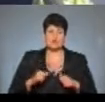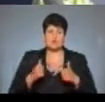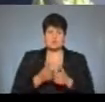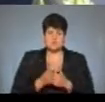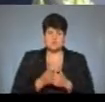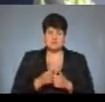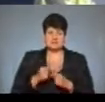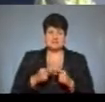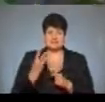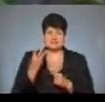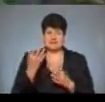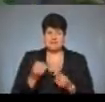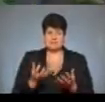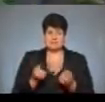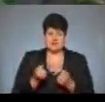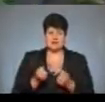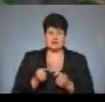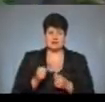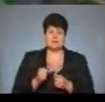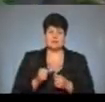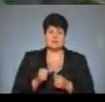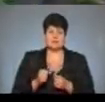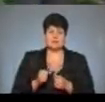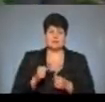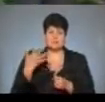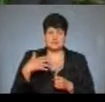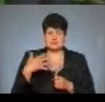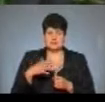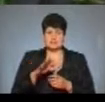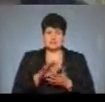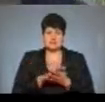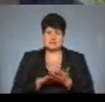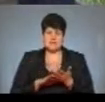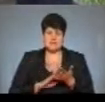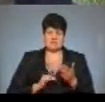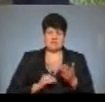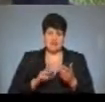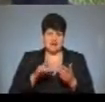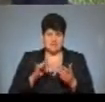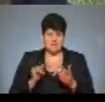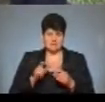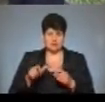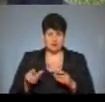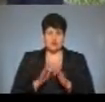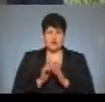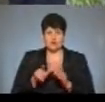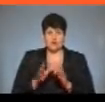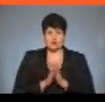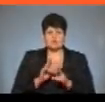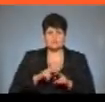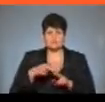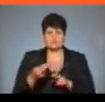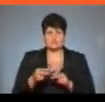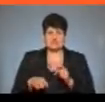комісію. За 3 дні прийняли більш як 500 заяв від селян-одноосібників та фермерів. Люди просять компенсувати